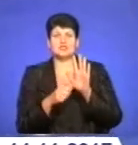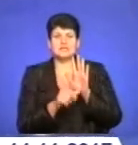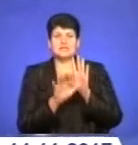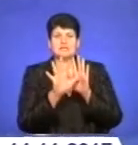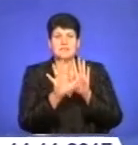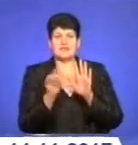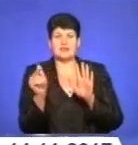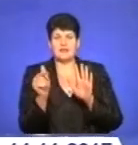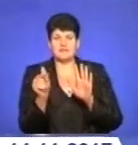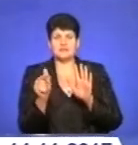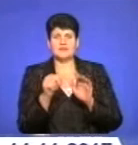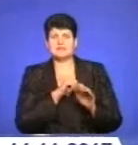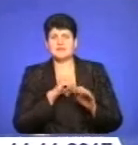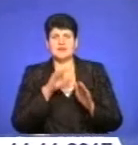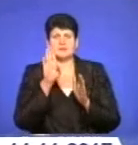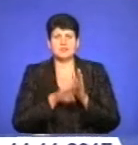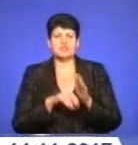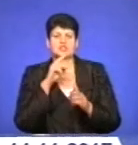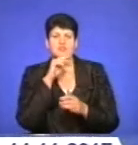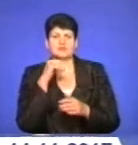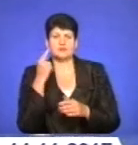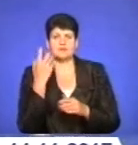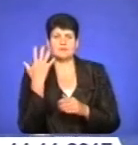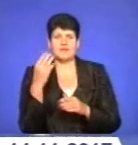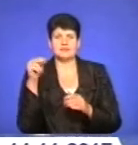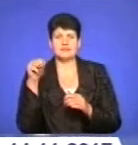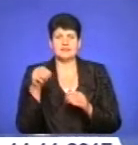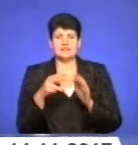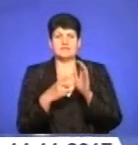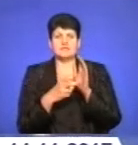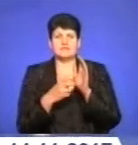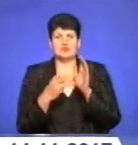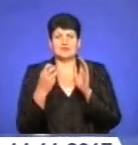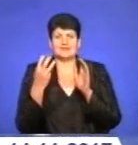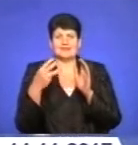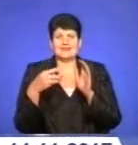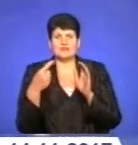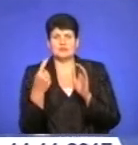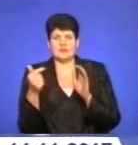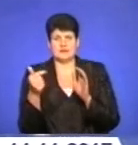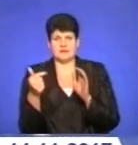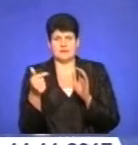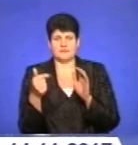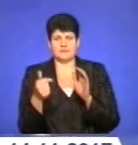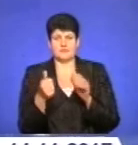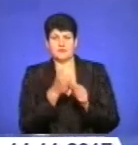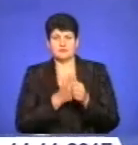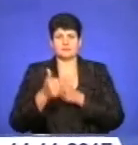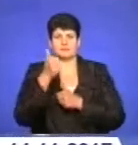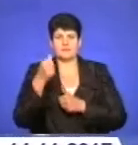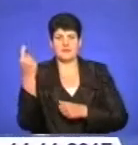5765 гривень. Гірше лише в Чернівецькій області – 5731 гривня. Лідер рейтингу традиційно столиця